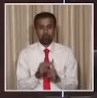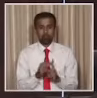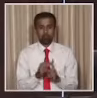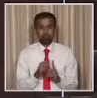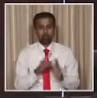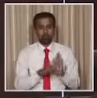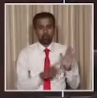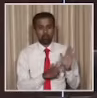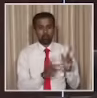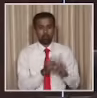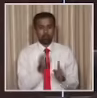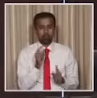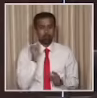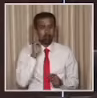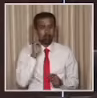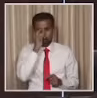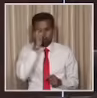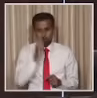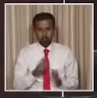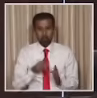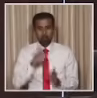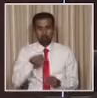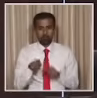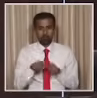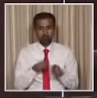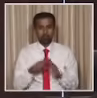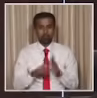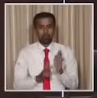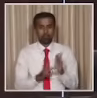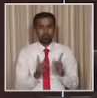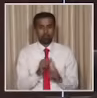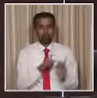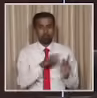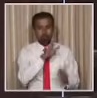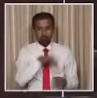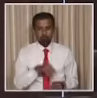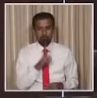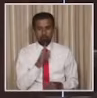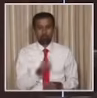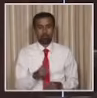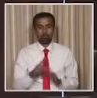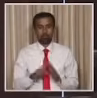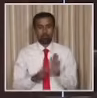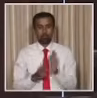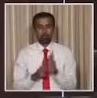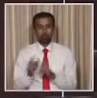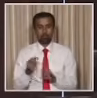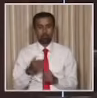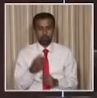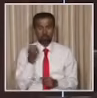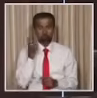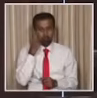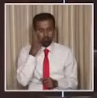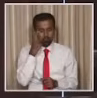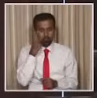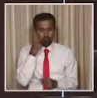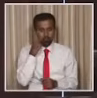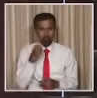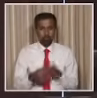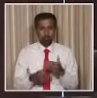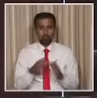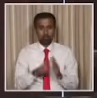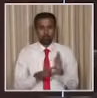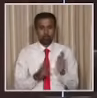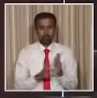දරිද්‍ර විමුක්ති රනිල් වික්‍රමසිංහ මැතිතුමා අපිට ආරාධනා කරන ගම එතකොට ජනතා විමුක්තිට ආරාධනයි ජනතා විමුක්ති පෙරමුණට ආරාධනා කරන ගම අපි දන්නවා මේ අද ජනතා